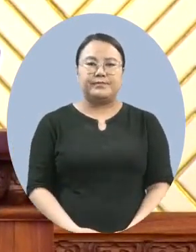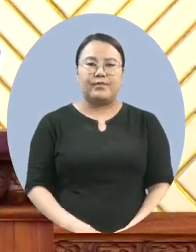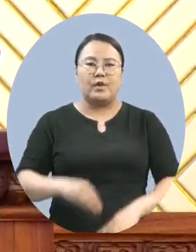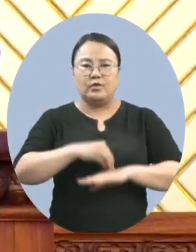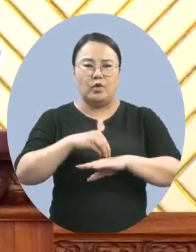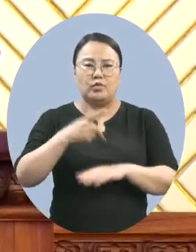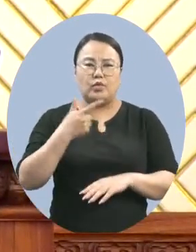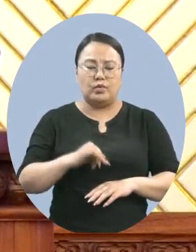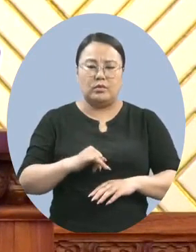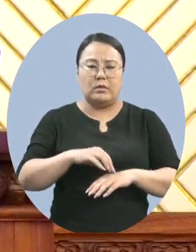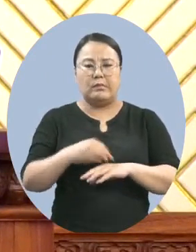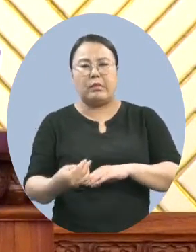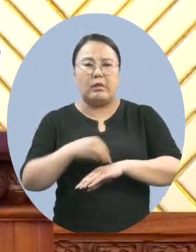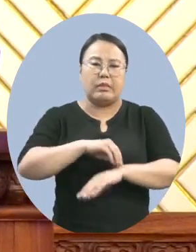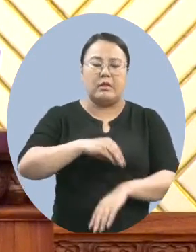докторгүй байдлыг бий болгож